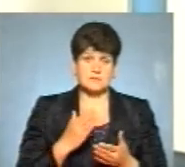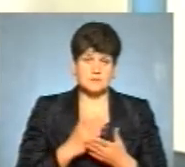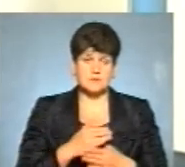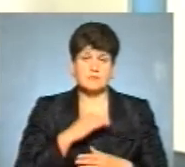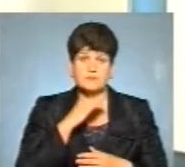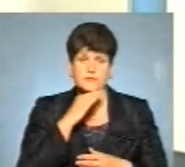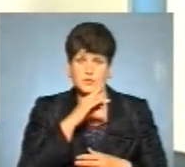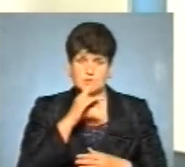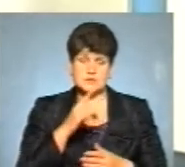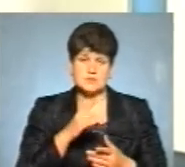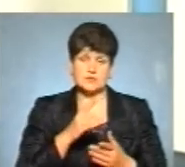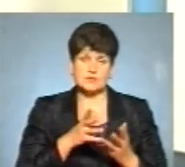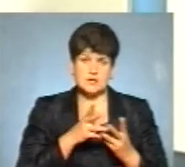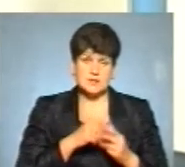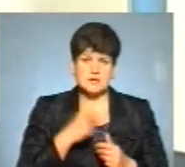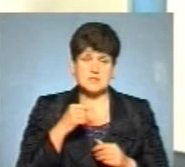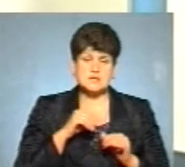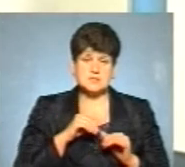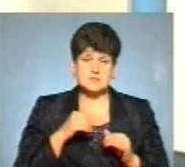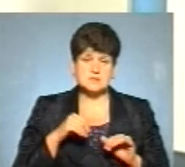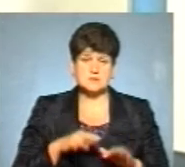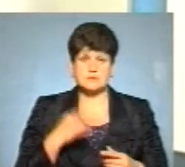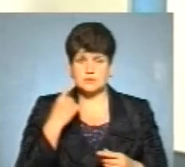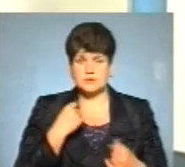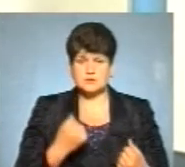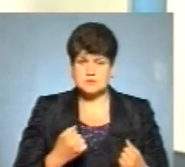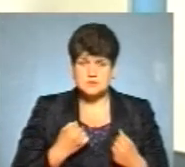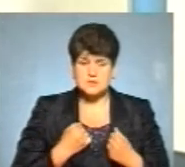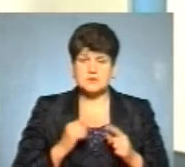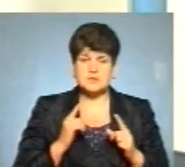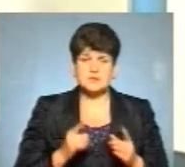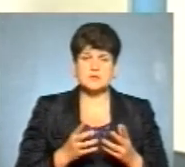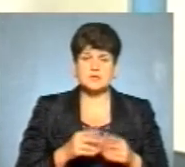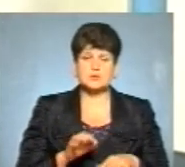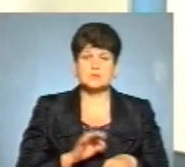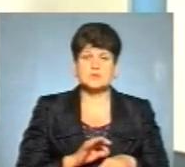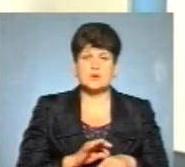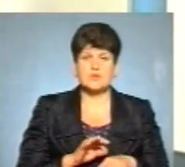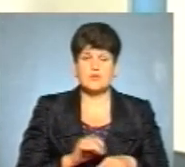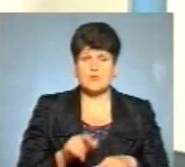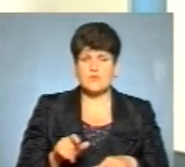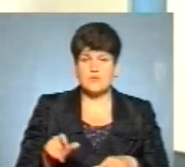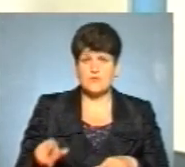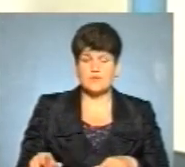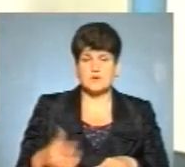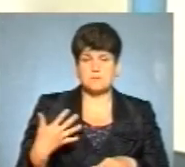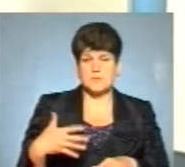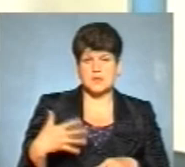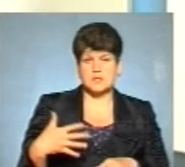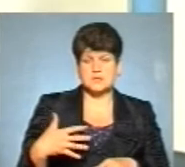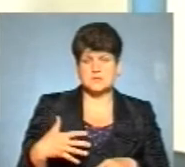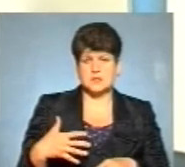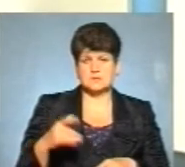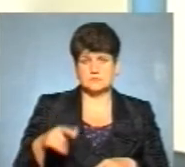достатню кількість засобів індивідуального захисту. Навіть при кількості хворих в там